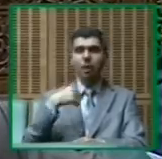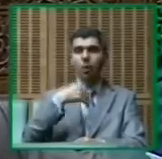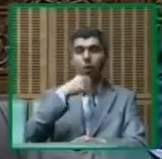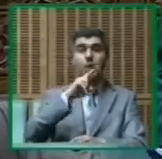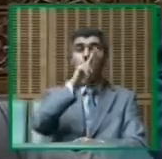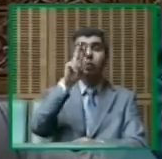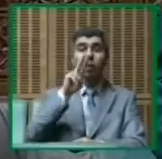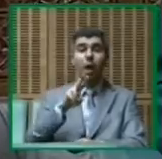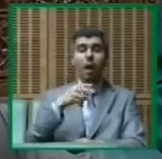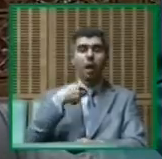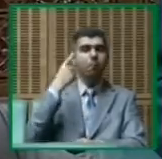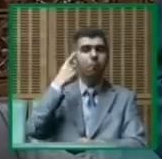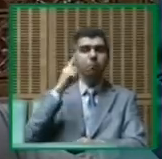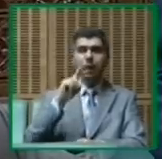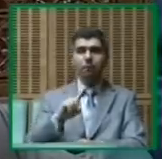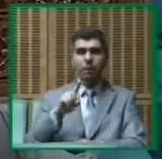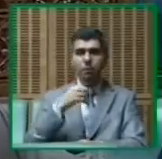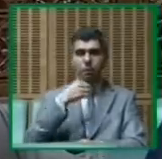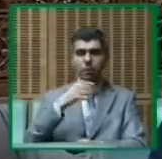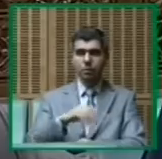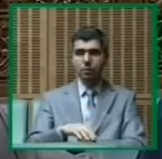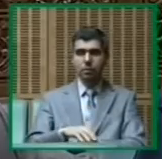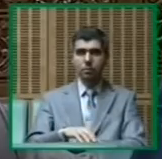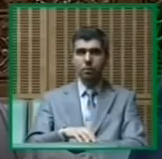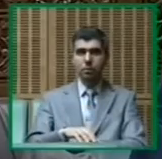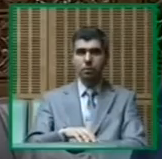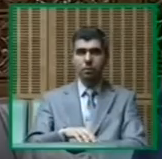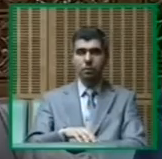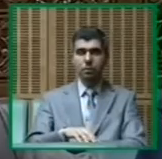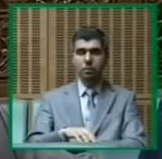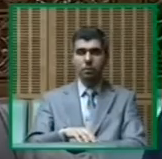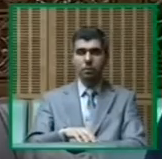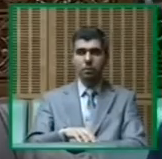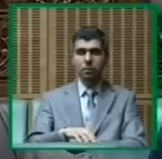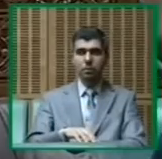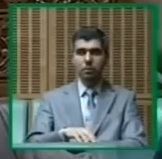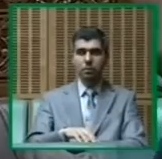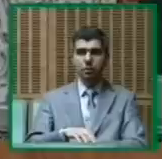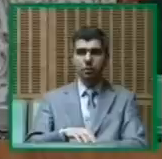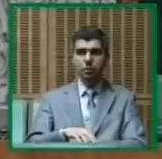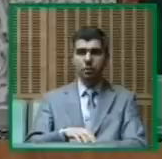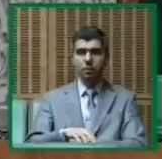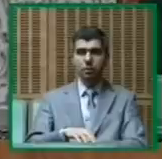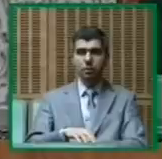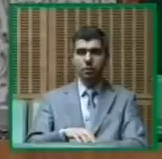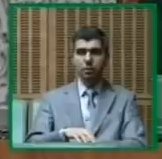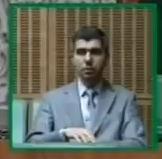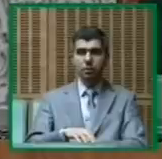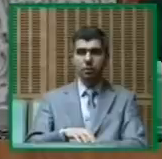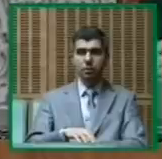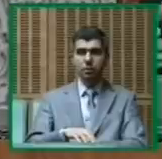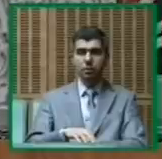ديالي. مشيتوا السيد الوزير، السيد حبسوا الوقت، الله يخليك حبسوا الوقت، رجعوا. وانا بقى زيد السيد، لا راه 48